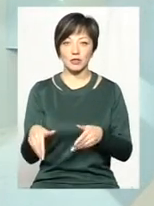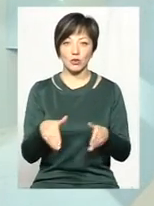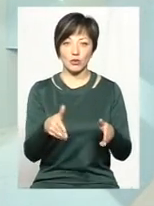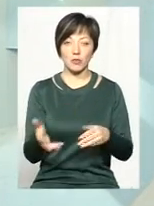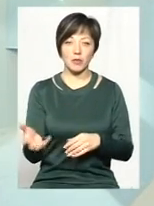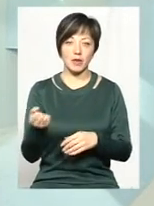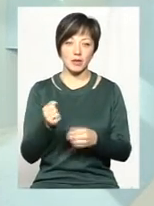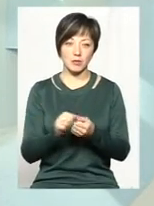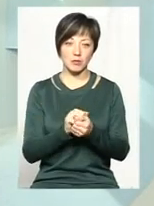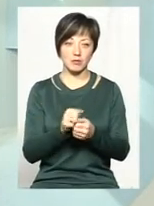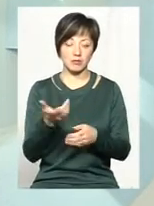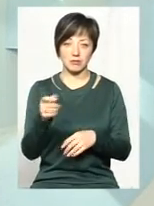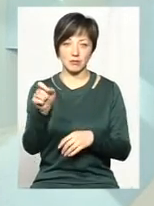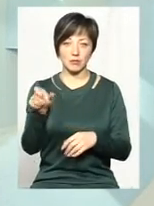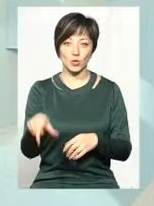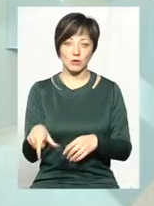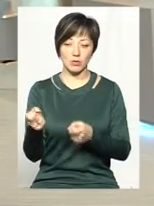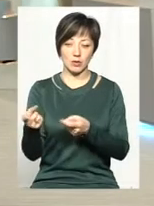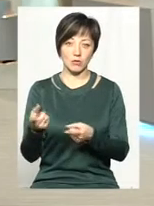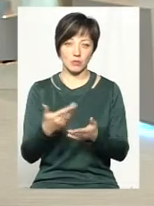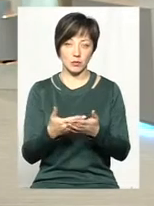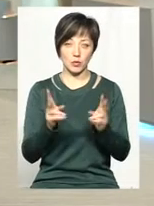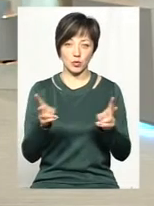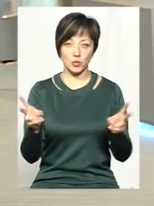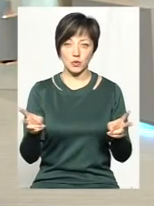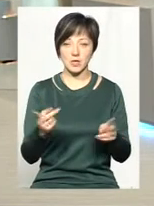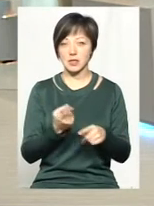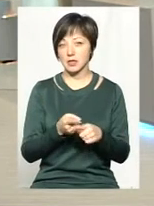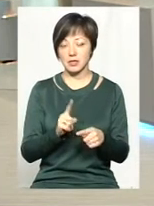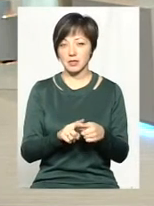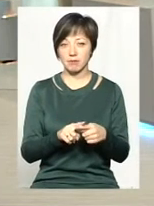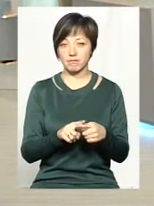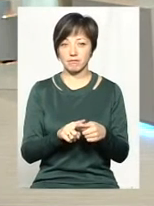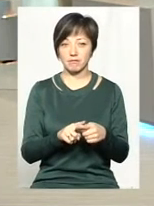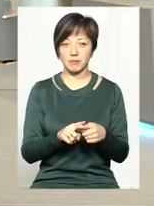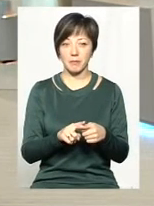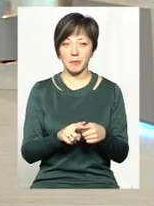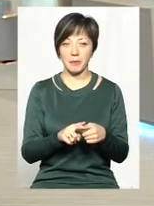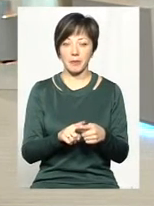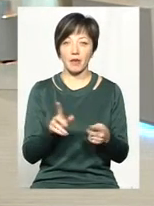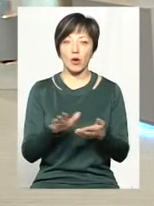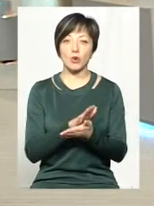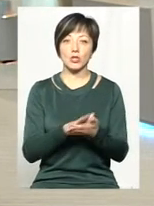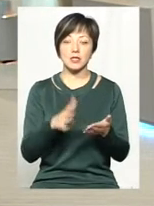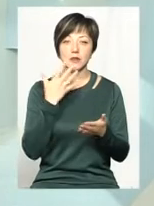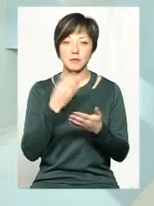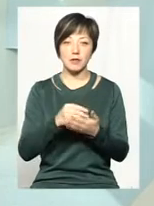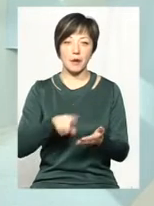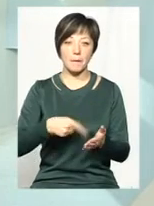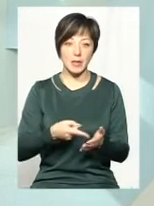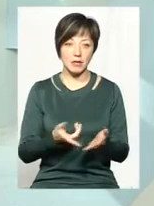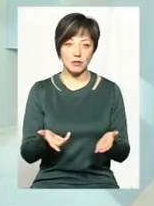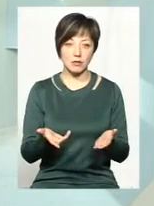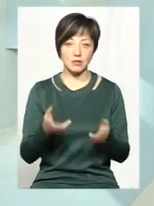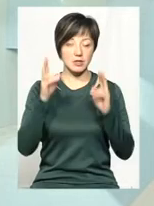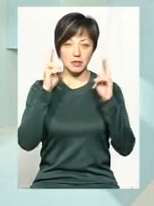підняти бутылку, яку кинув хтось. Да? Тобто це очистити своє місце, місто. Ну,